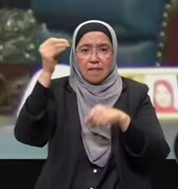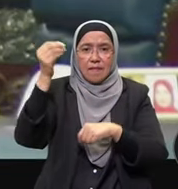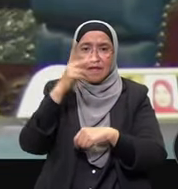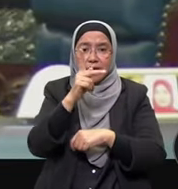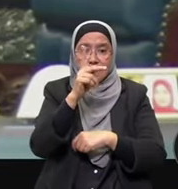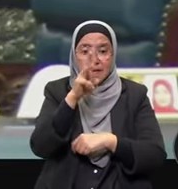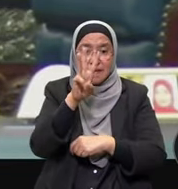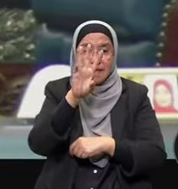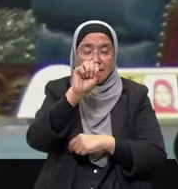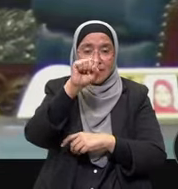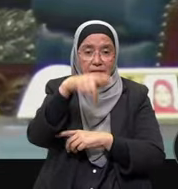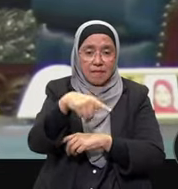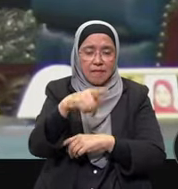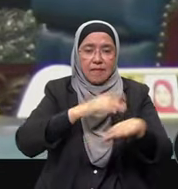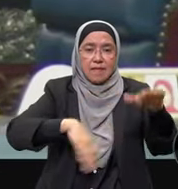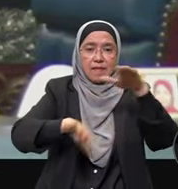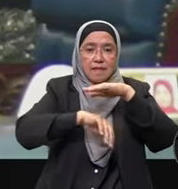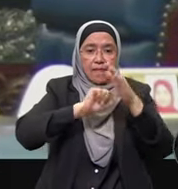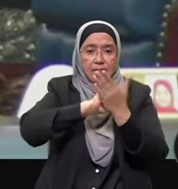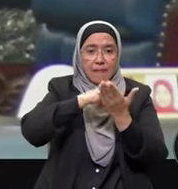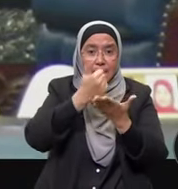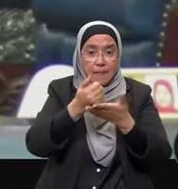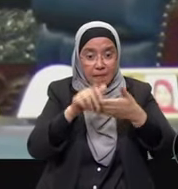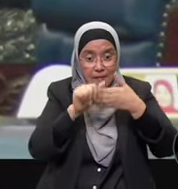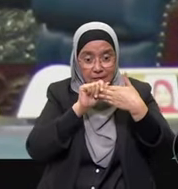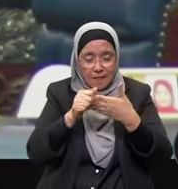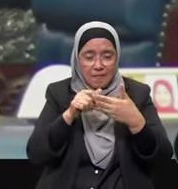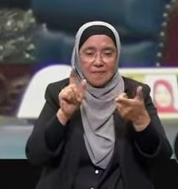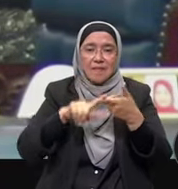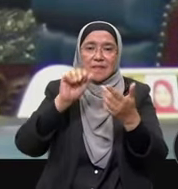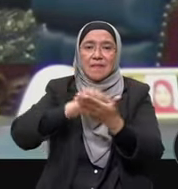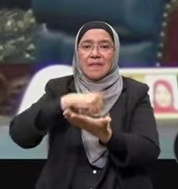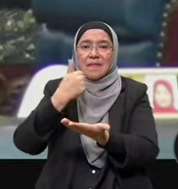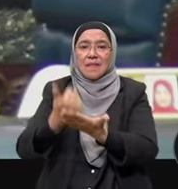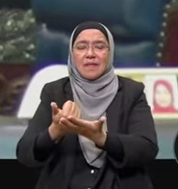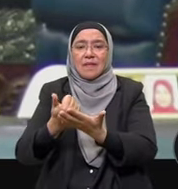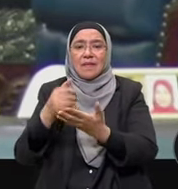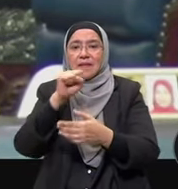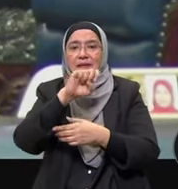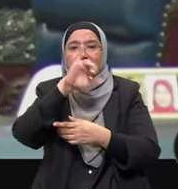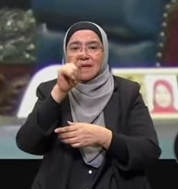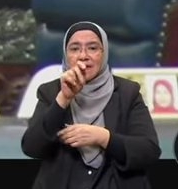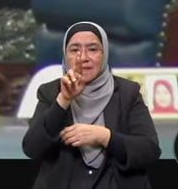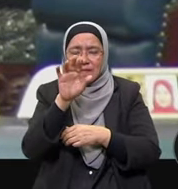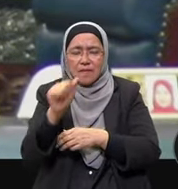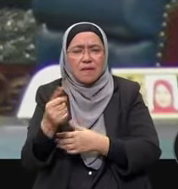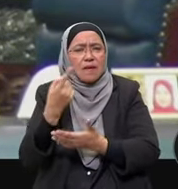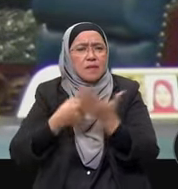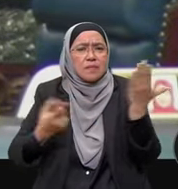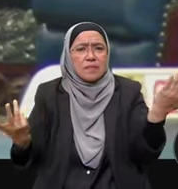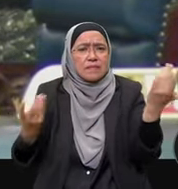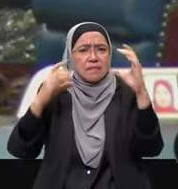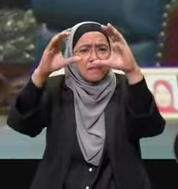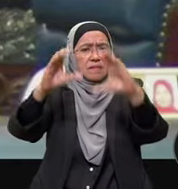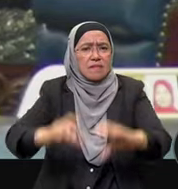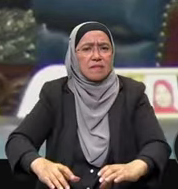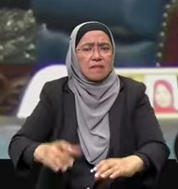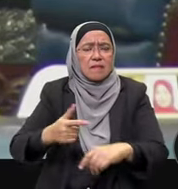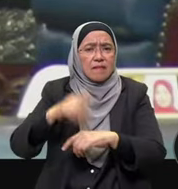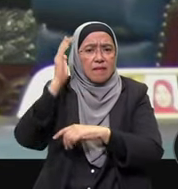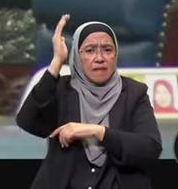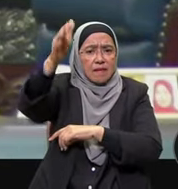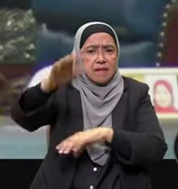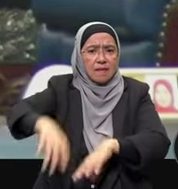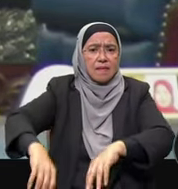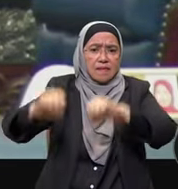bawah akaun sejahtera dan juga akaun fleksib Apakah pula langkah-langkah yang akan diambil oleh kwsp untuk